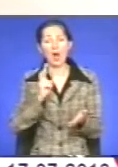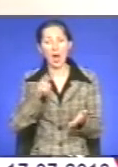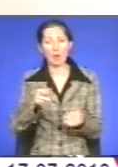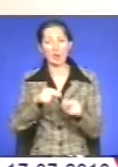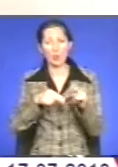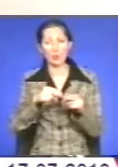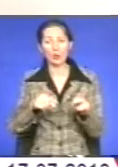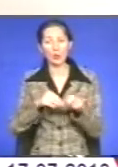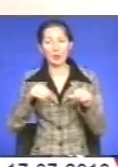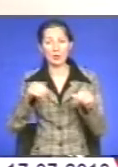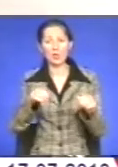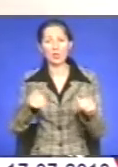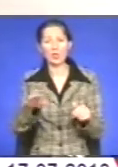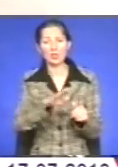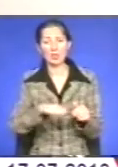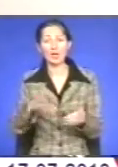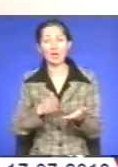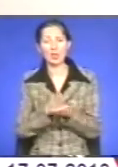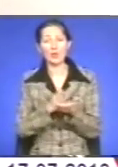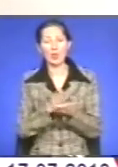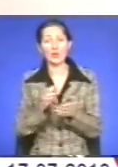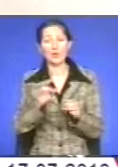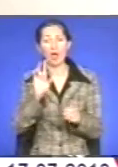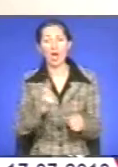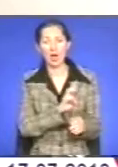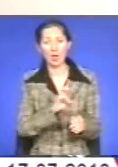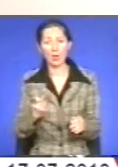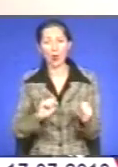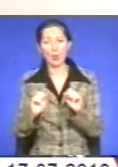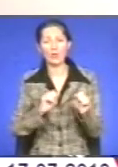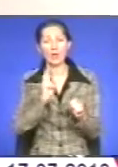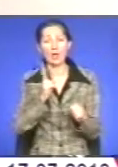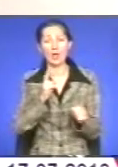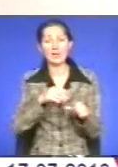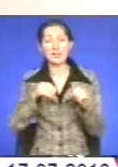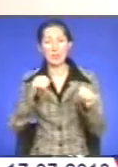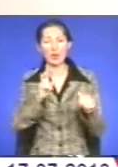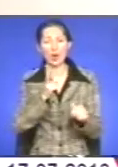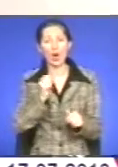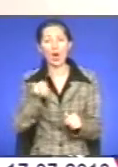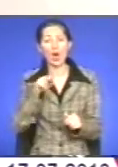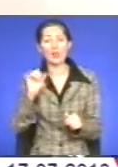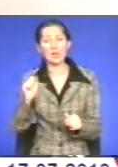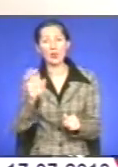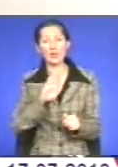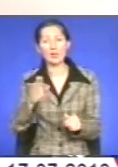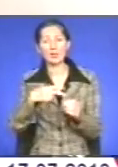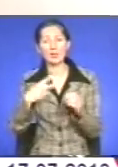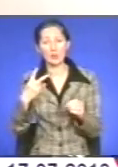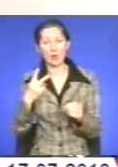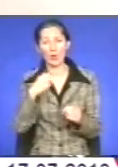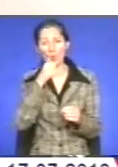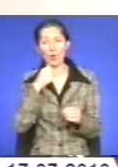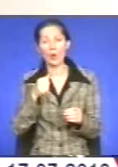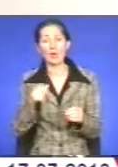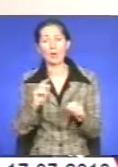відповідного храму, управління містобудування, архітектури та кадастру у вересні 2012 року видано містобудівні умови